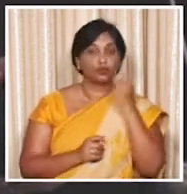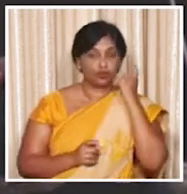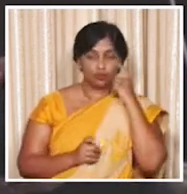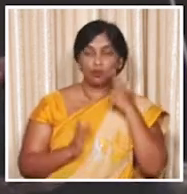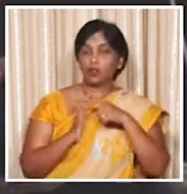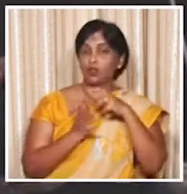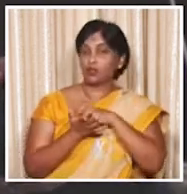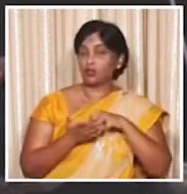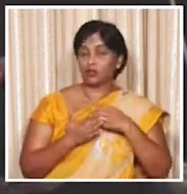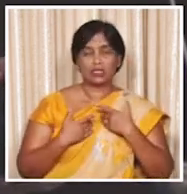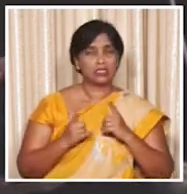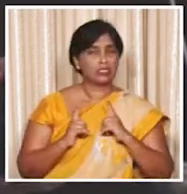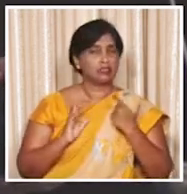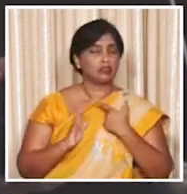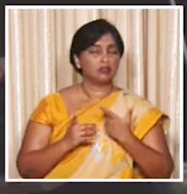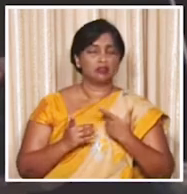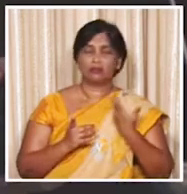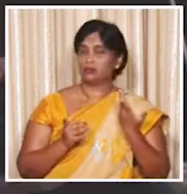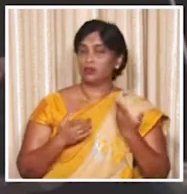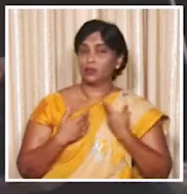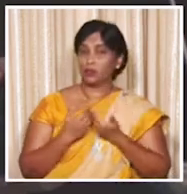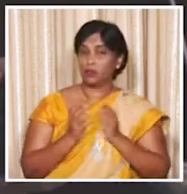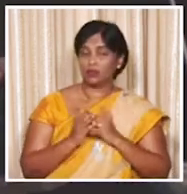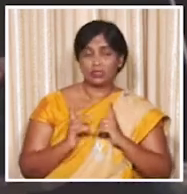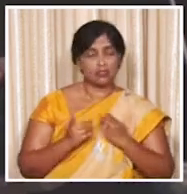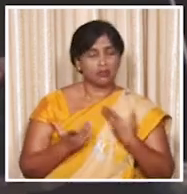பிடித்துக் கொண்டுதான் பயணம் செய்கிறார்கள். அவை அவர்களுக்கு ஒரு ஆபத்து